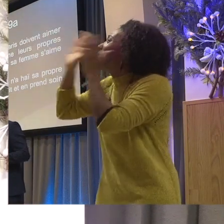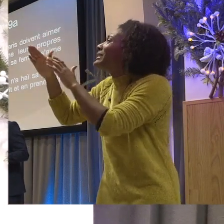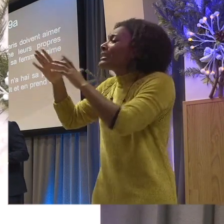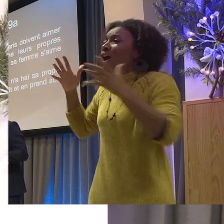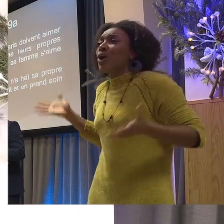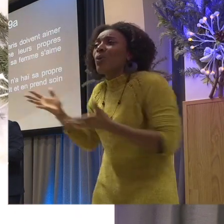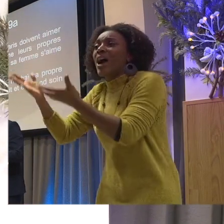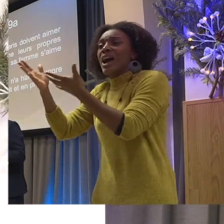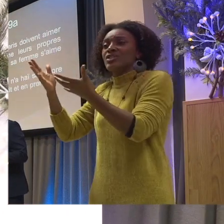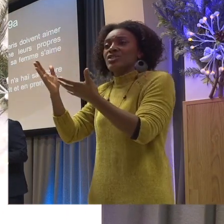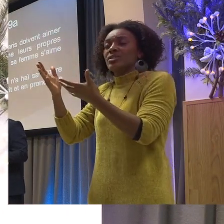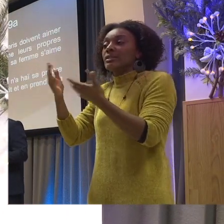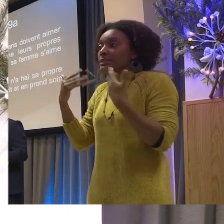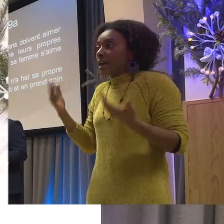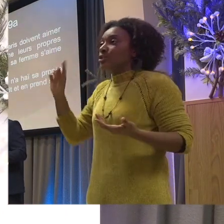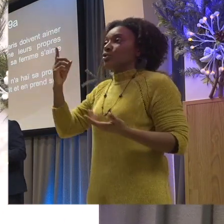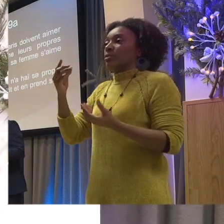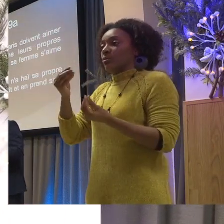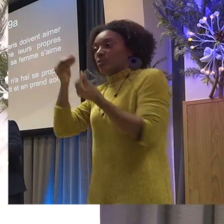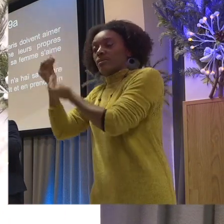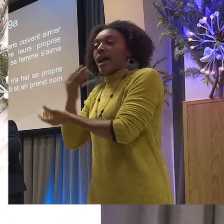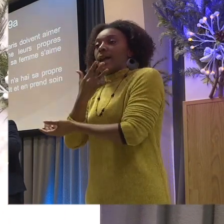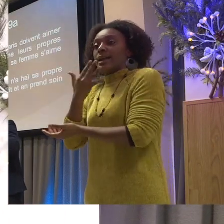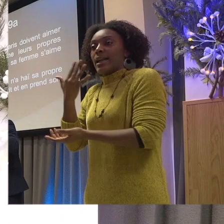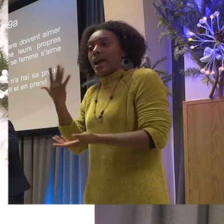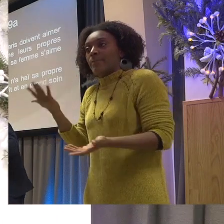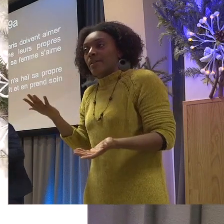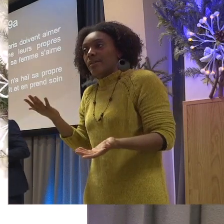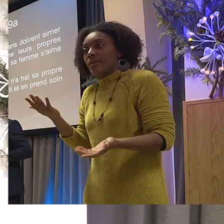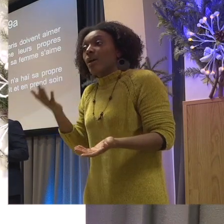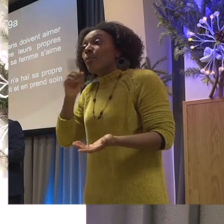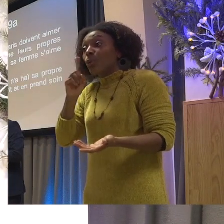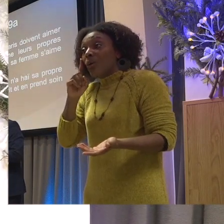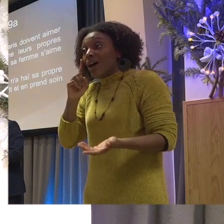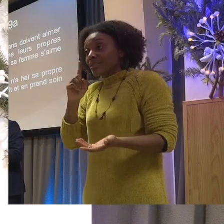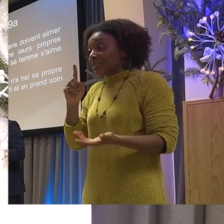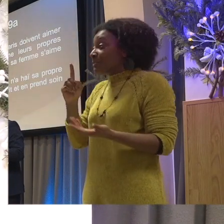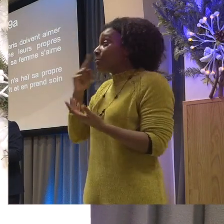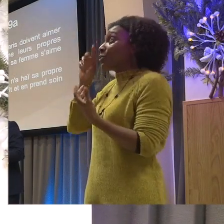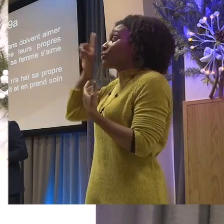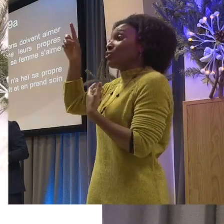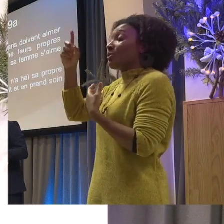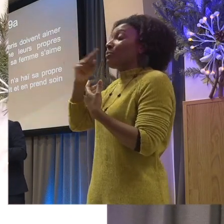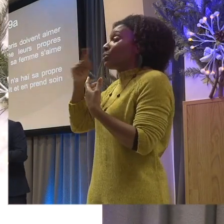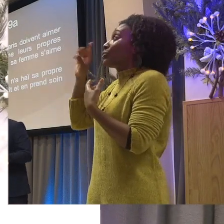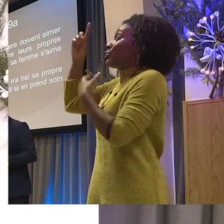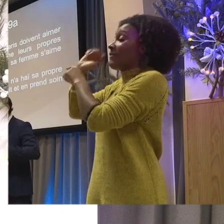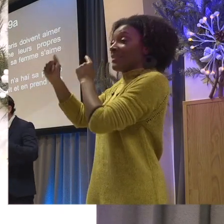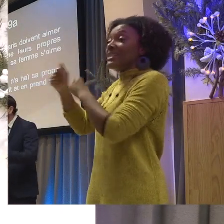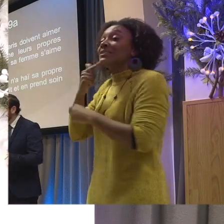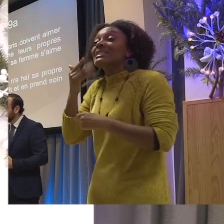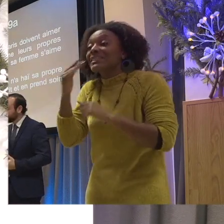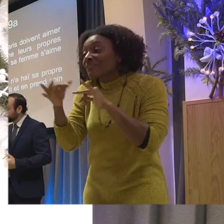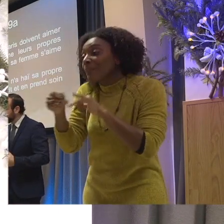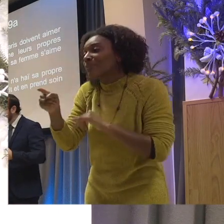tu seras agréé par Dieu parce que c'est à la grâce de Dieu que tu le fais. Si tu loues ta femme, si tu l'encourages, si